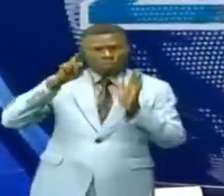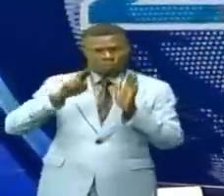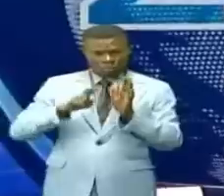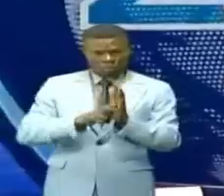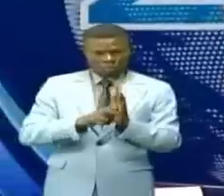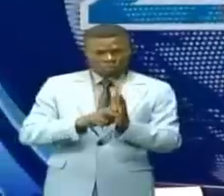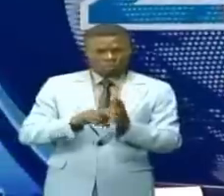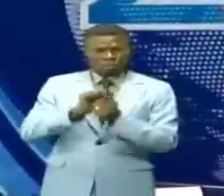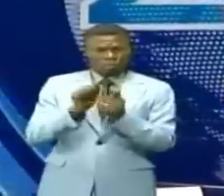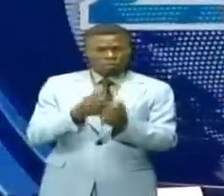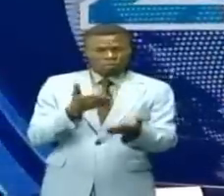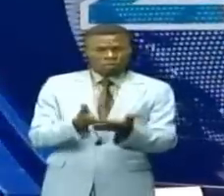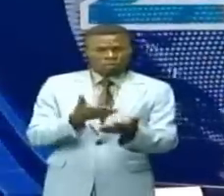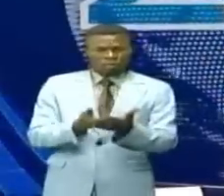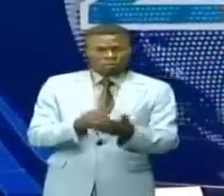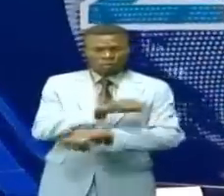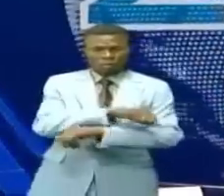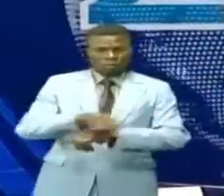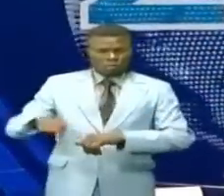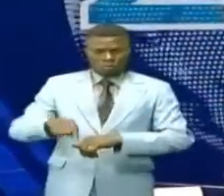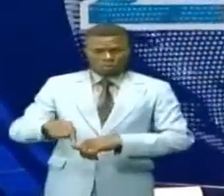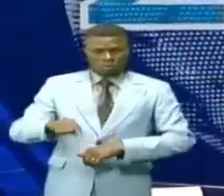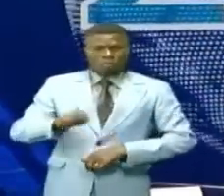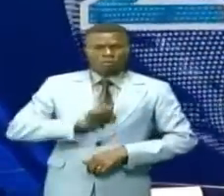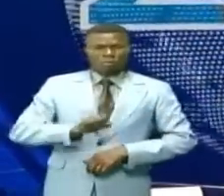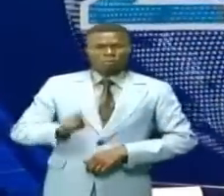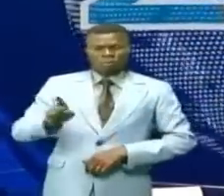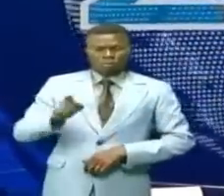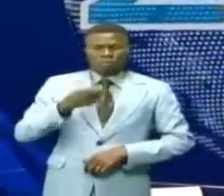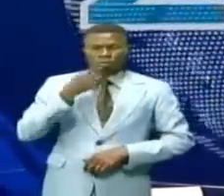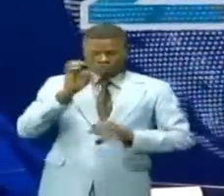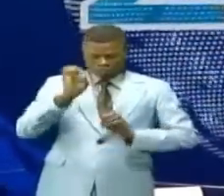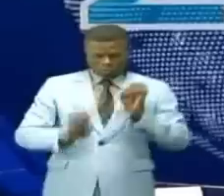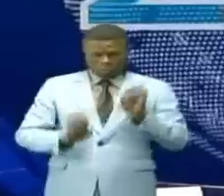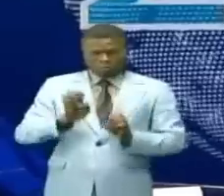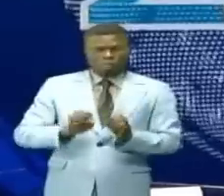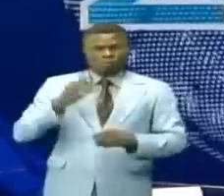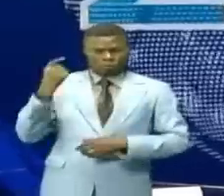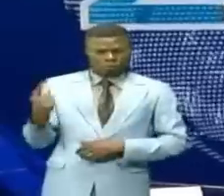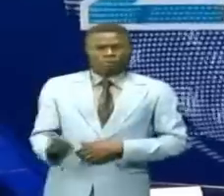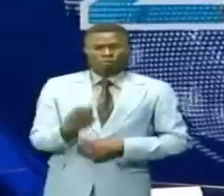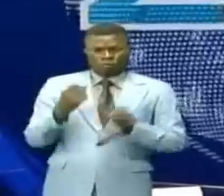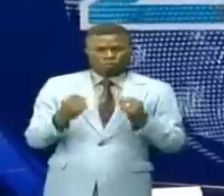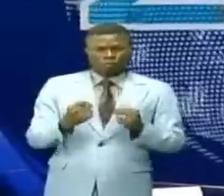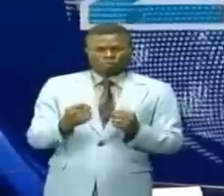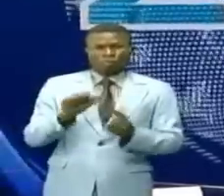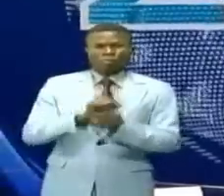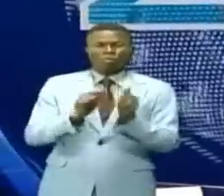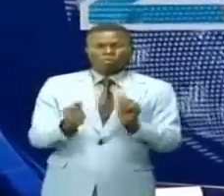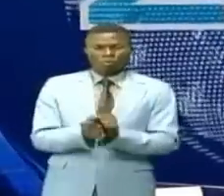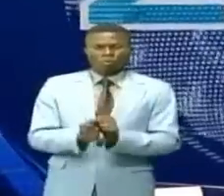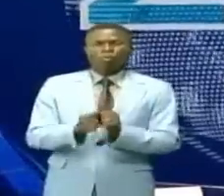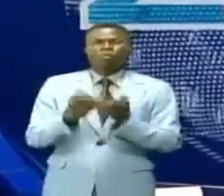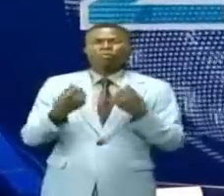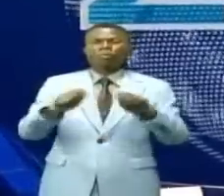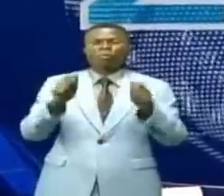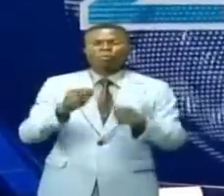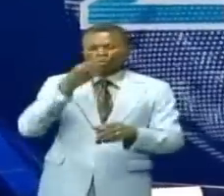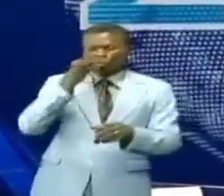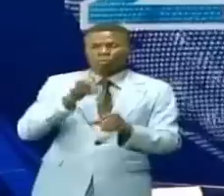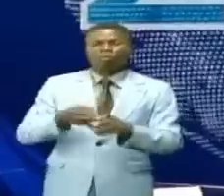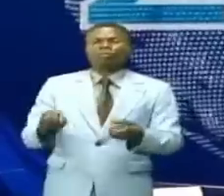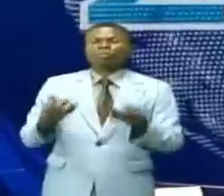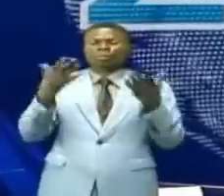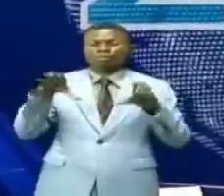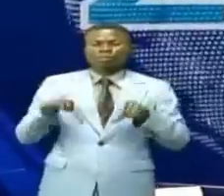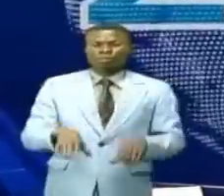dans ce secteur. Le cabinet d'audit Mazars a appelé à faire une évaluation rigoureuse de la structure de prix des produits pétroliers dans notre